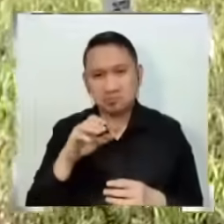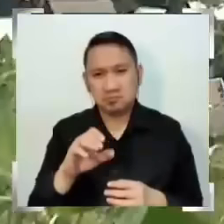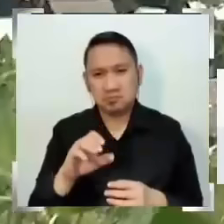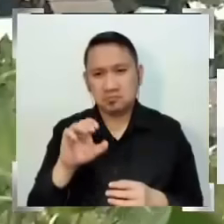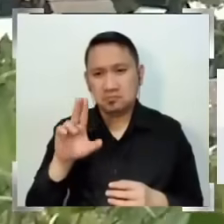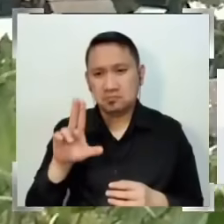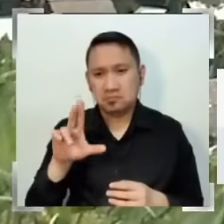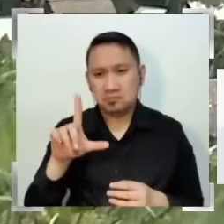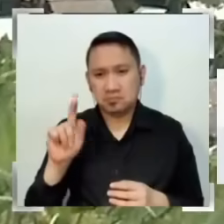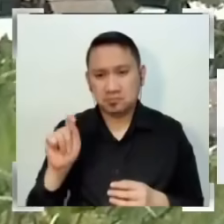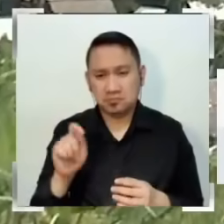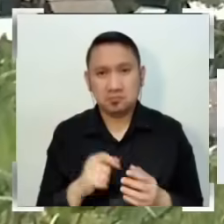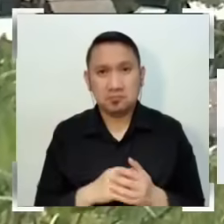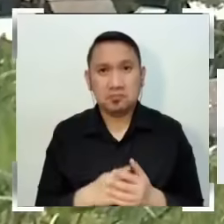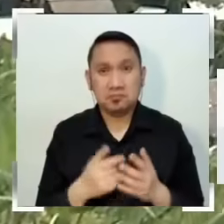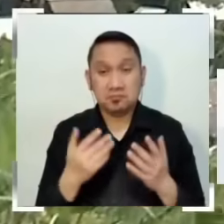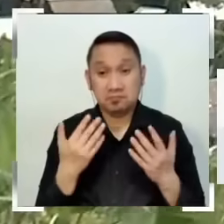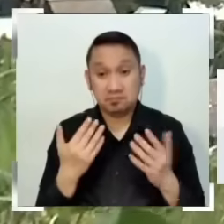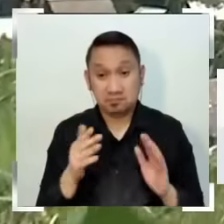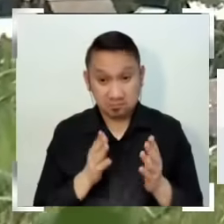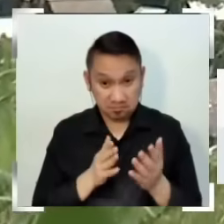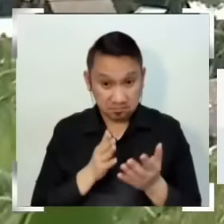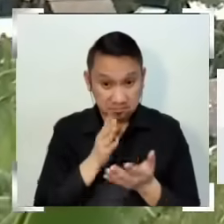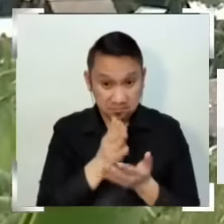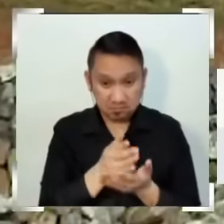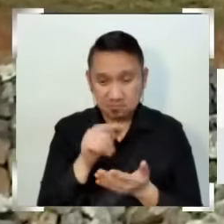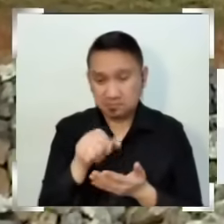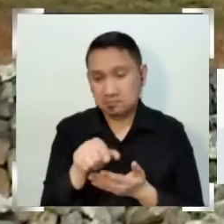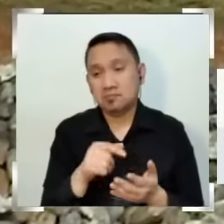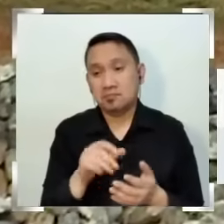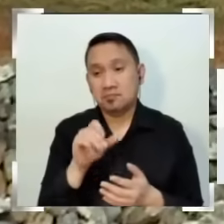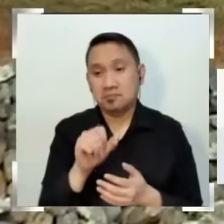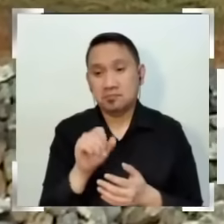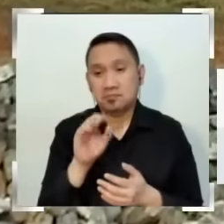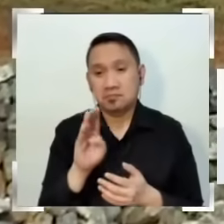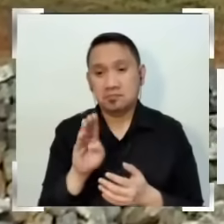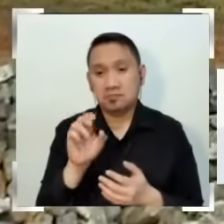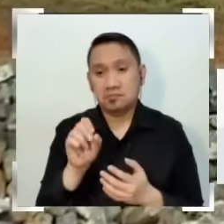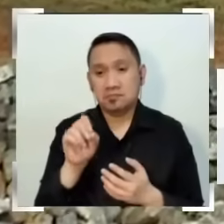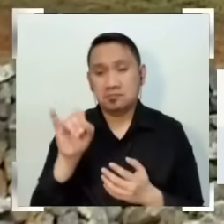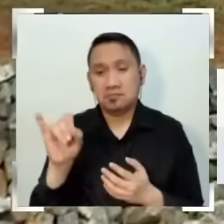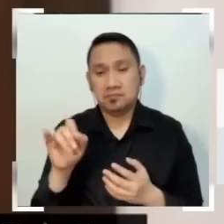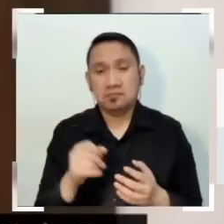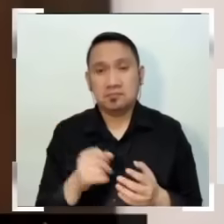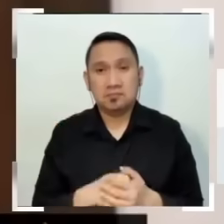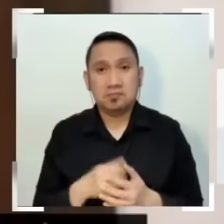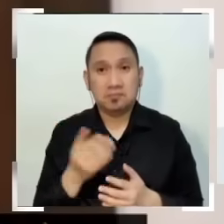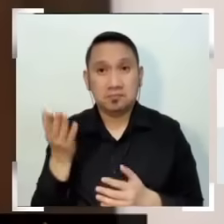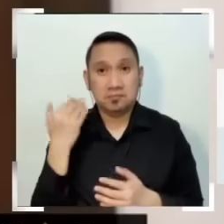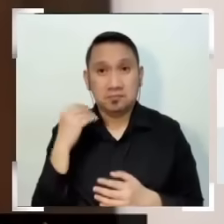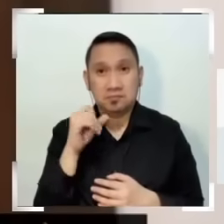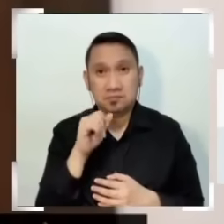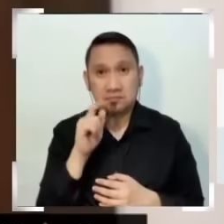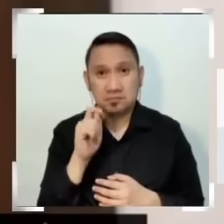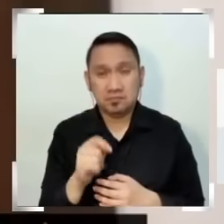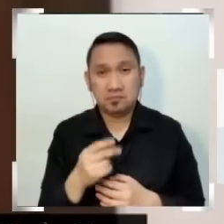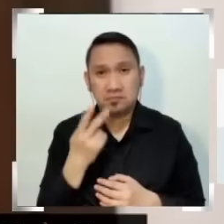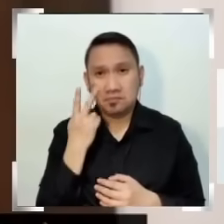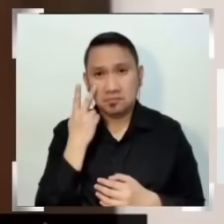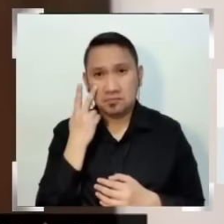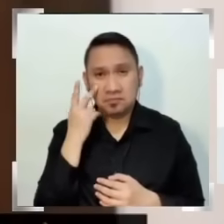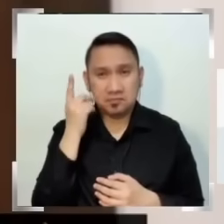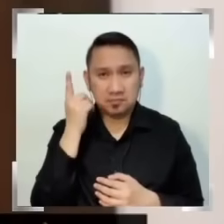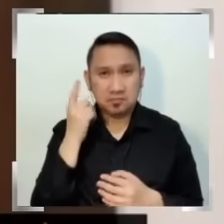Rosa matapos bisitahin ang Sitio Capihan ng Socorro Bayanihan Services Incorporated nitong Sabado. Makikita mo sa